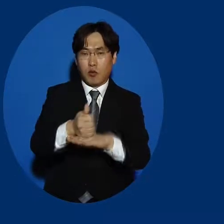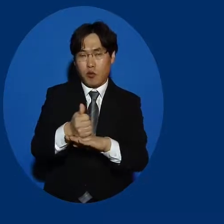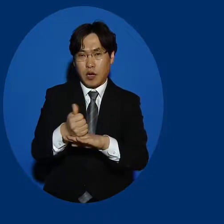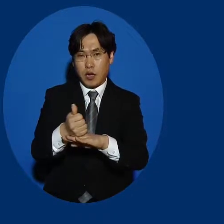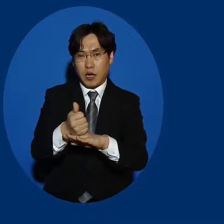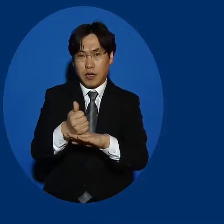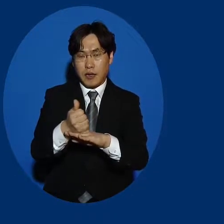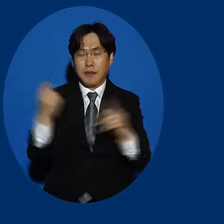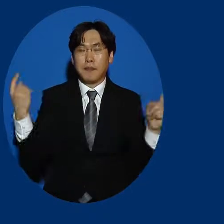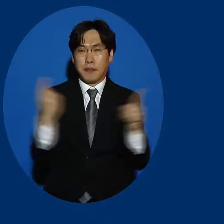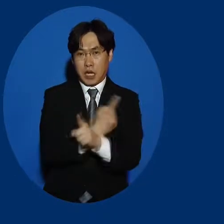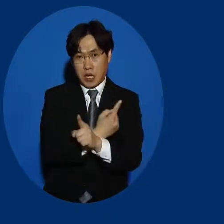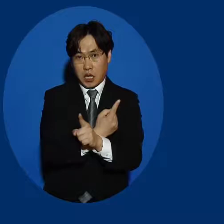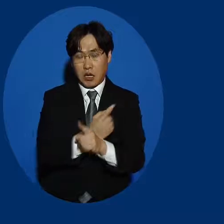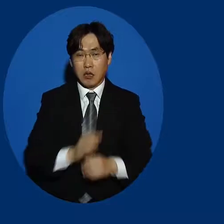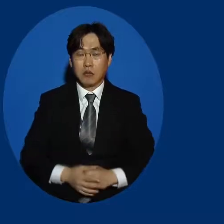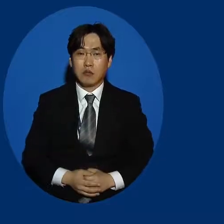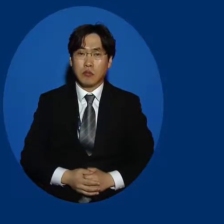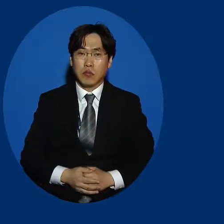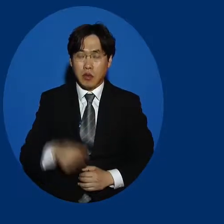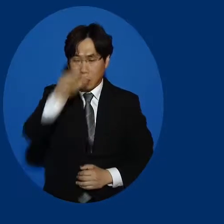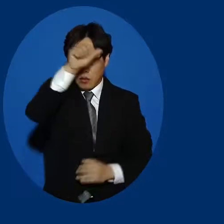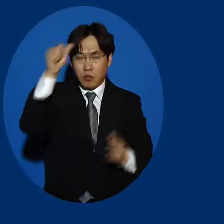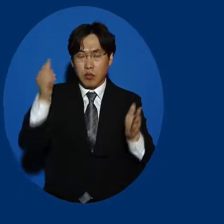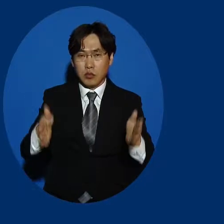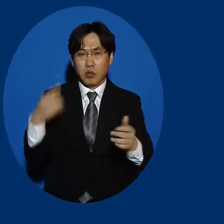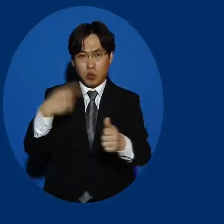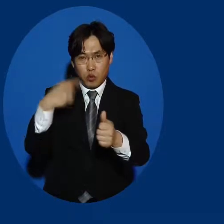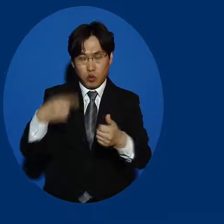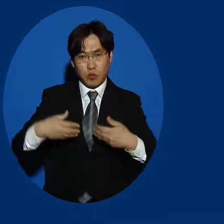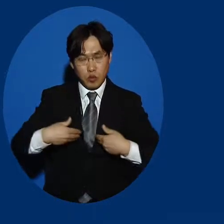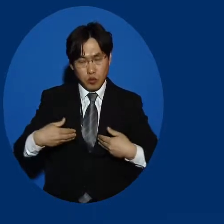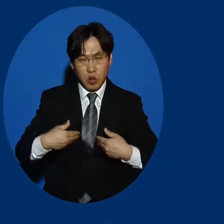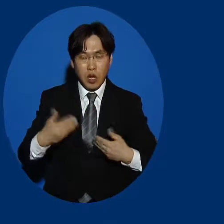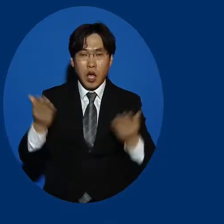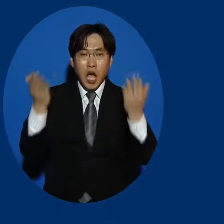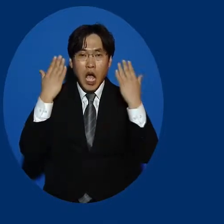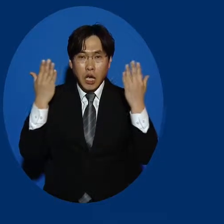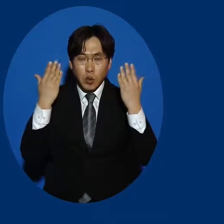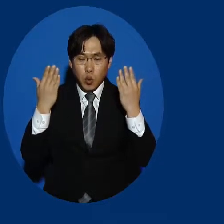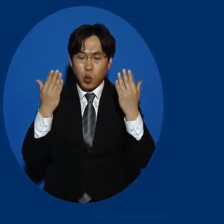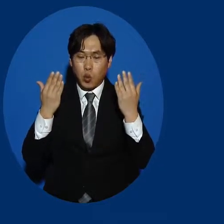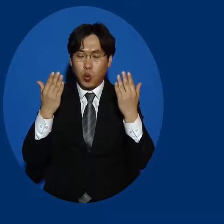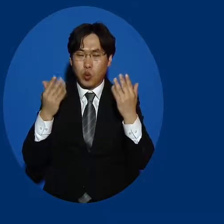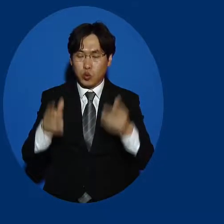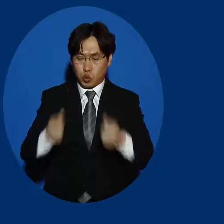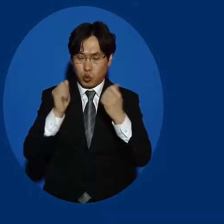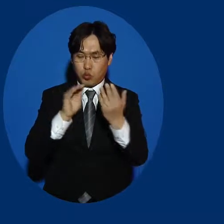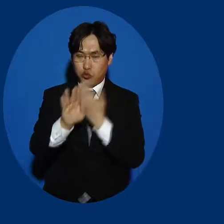그런데 장애인 평생교육의 필요성을 졸업 후에 갈 곳이 없어서